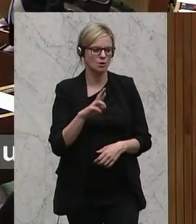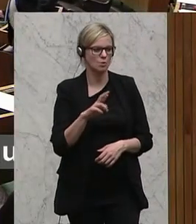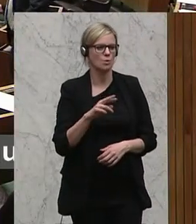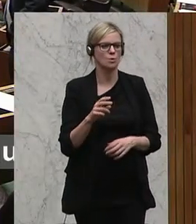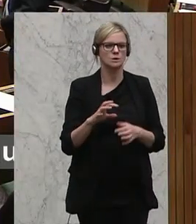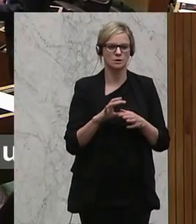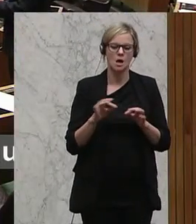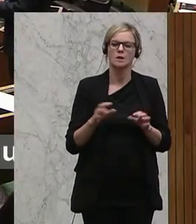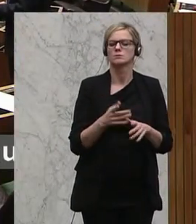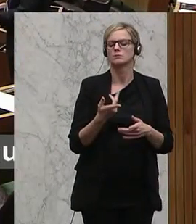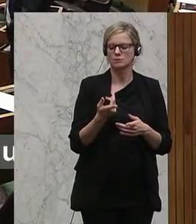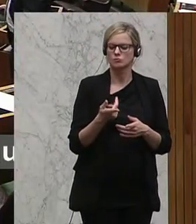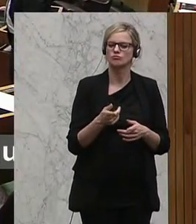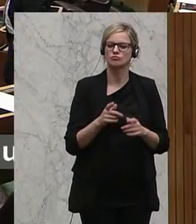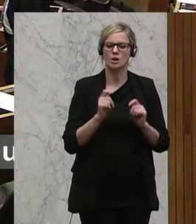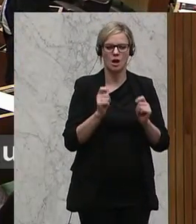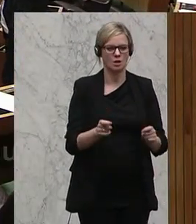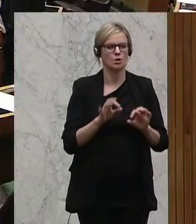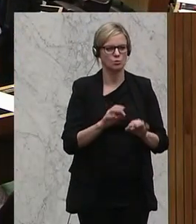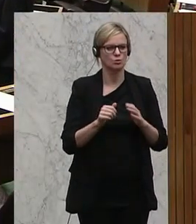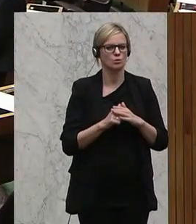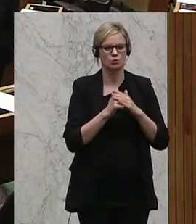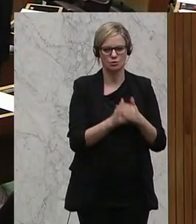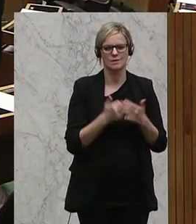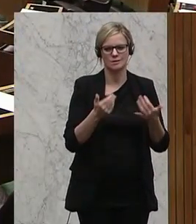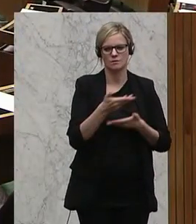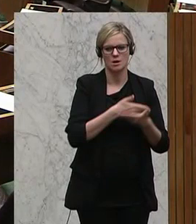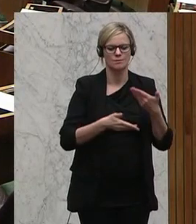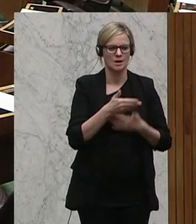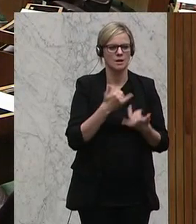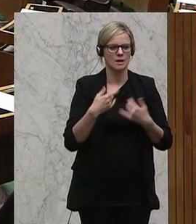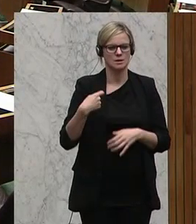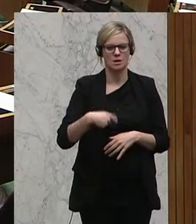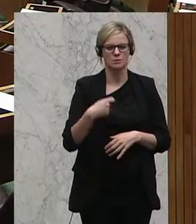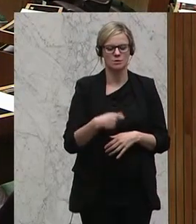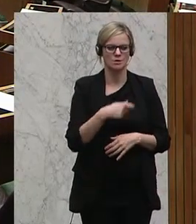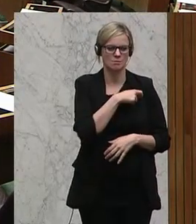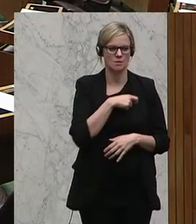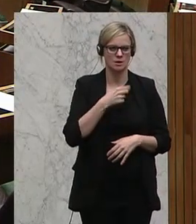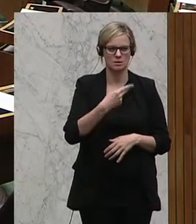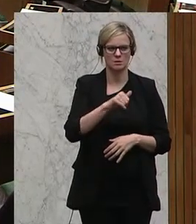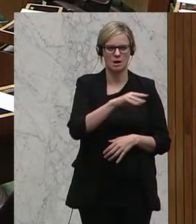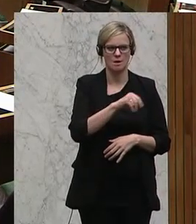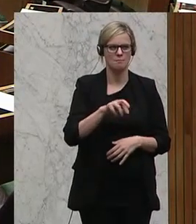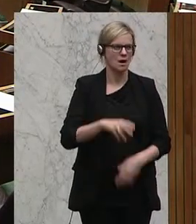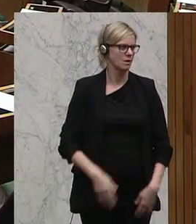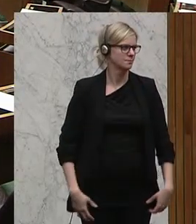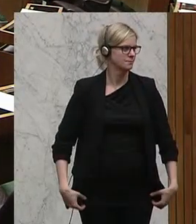Nächster Redner ist Michael Hammer von der ÖVP. Nächste Wortmeldung, Abgeordneter Magister Michael Hammer.